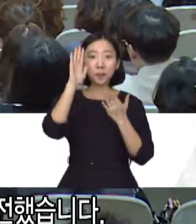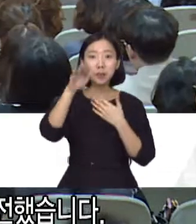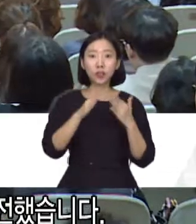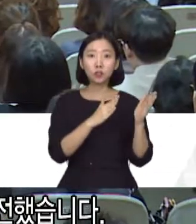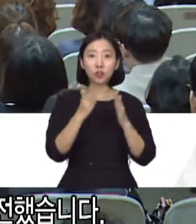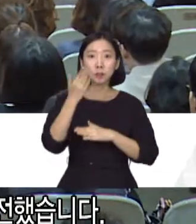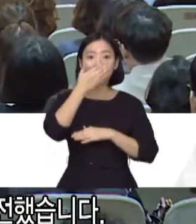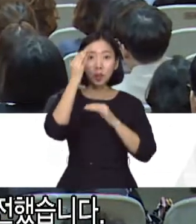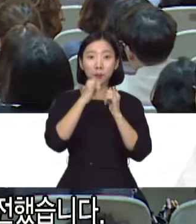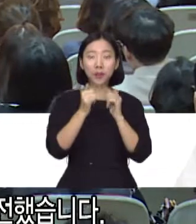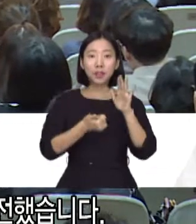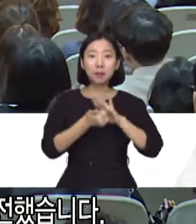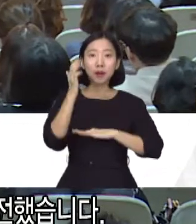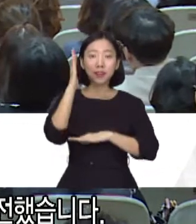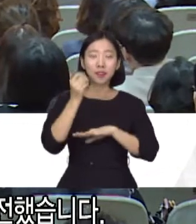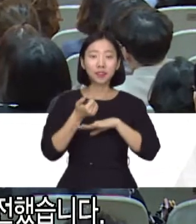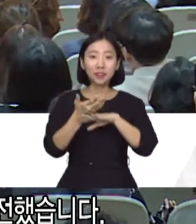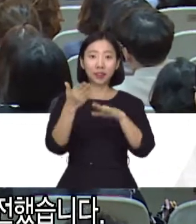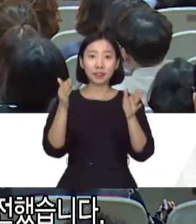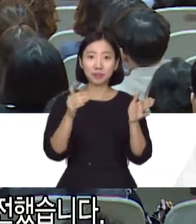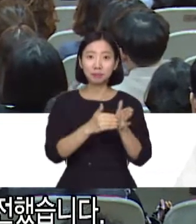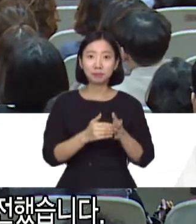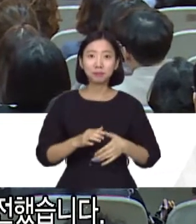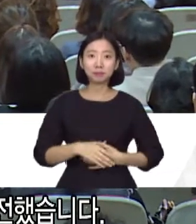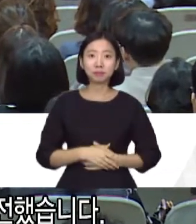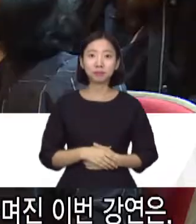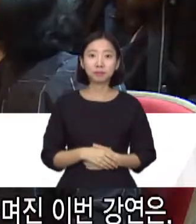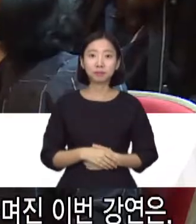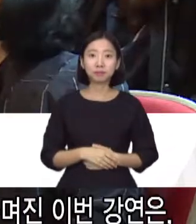준비하는 청년들에게 희망의 메시지를 전했습니다.